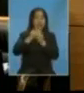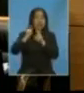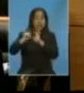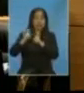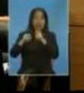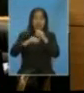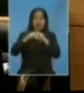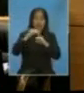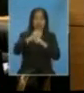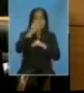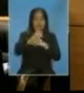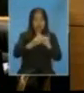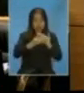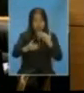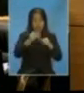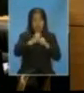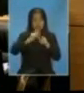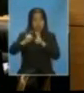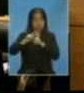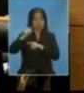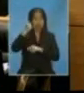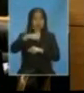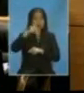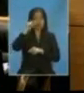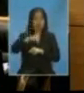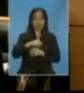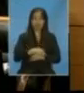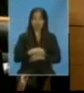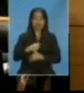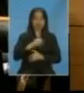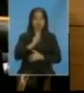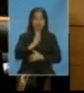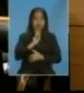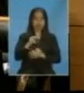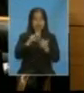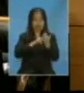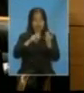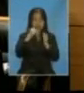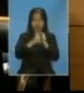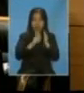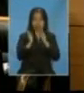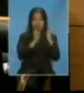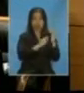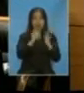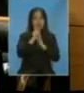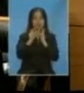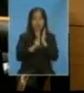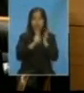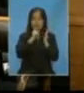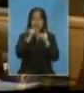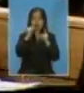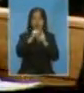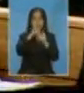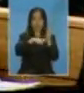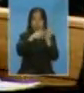การใน200กว่าหน้านี้ไม่ได้ไม่ใช่ครับถ้าอ่านกฎหมายนะครับกฎหมายใช้คำว่าแผนงานไม่ได้ใช้คำว่าโ